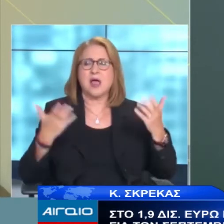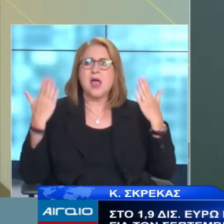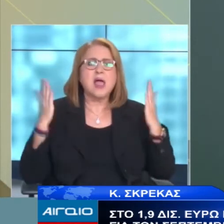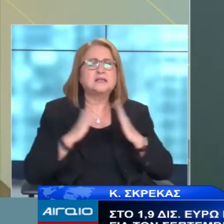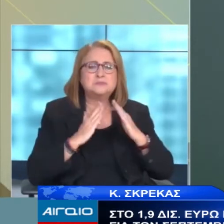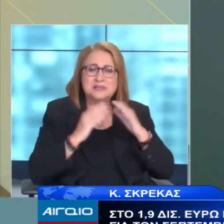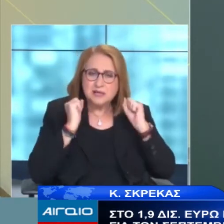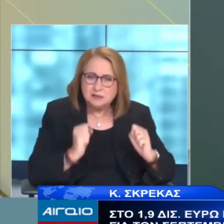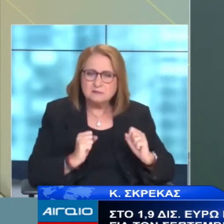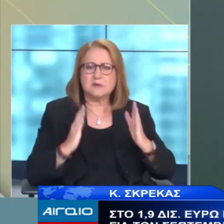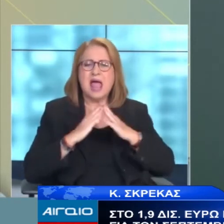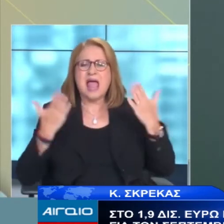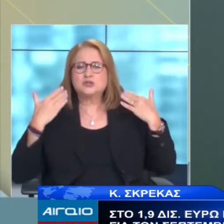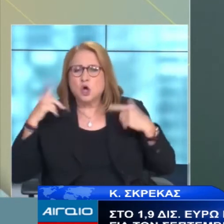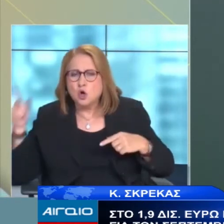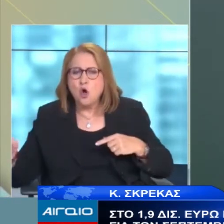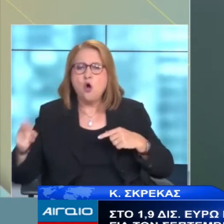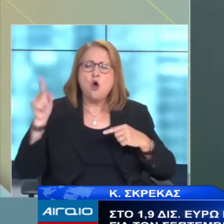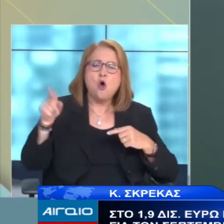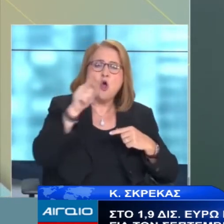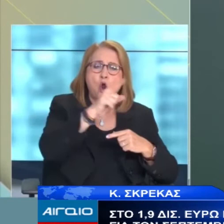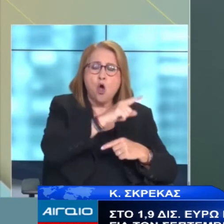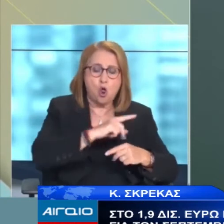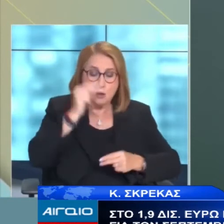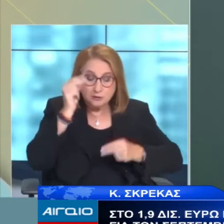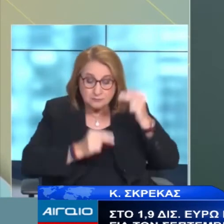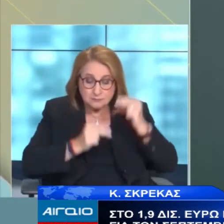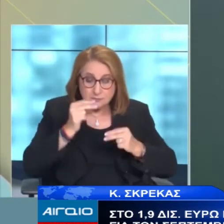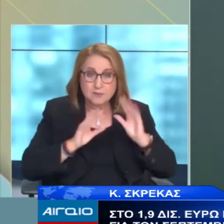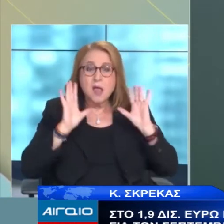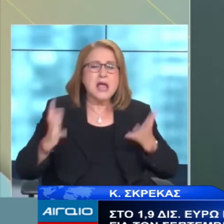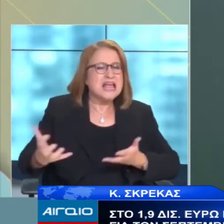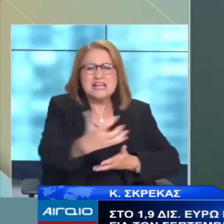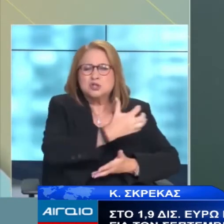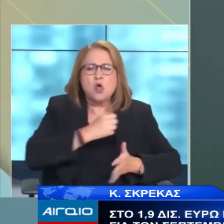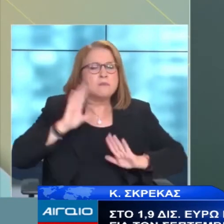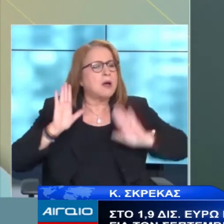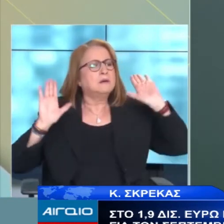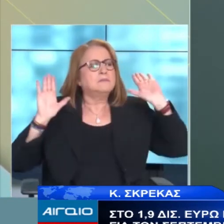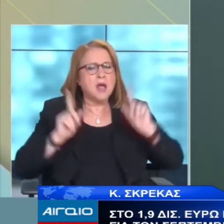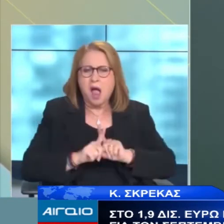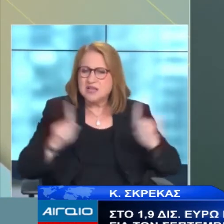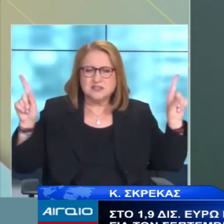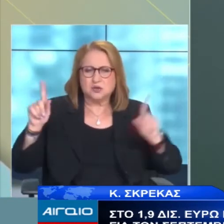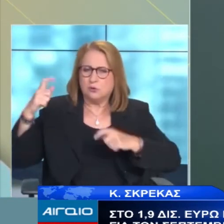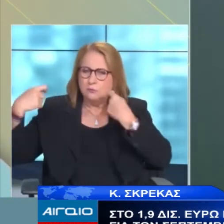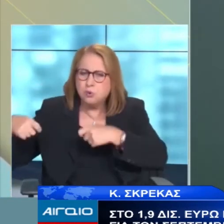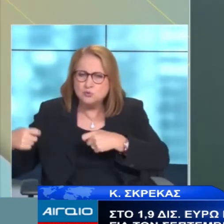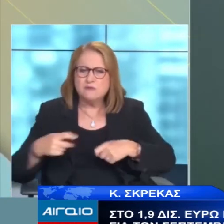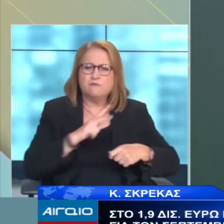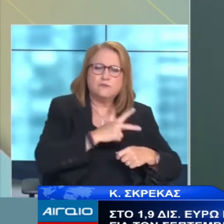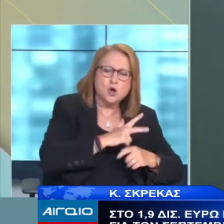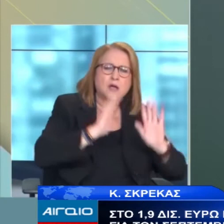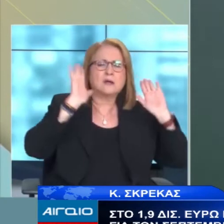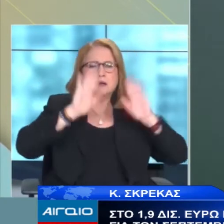κατοικίας για το σύνολο της μηνιαίας κατανάλωσης χωρίς εισαγωγικά κριτήρια και για όλους τους παρόχους. Αφορά